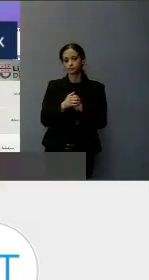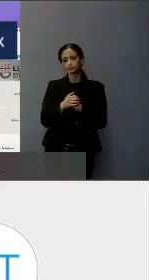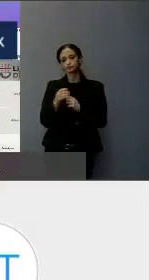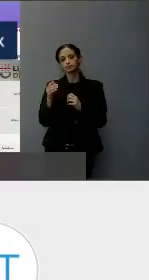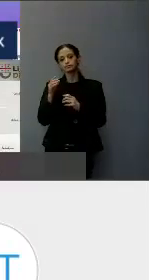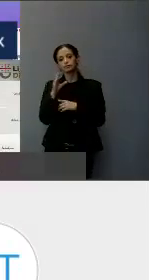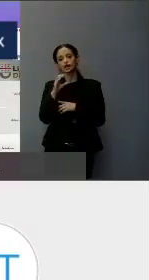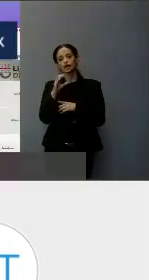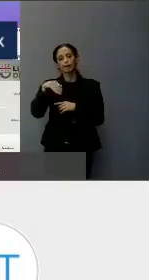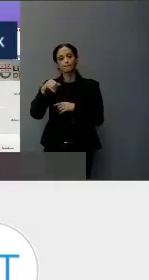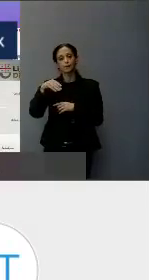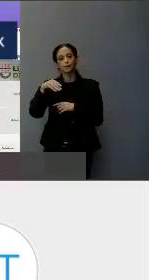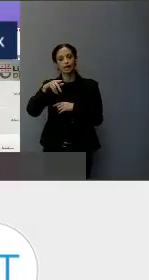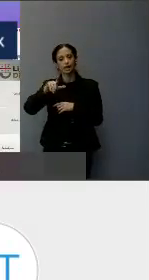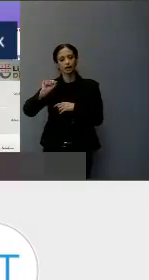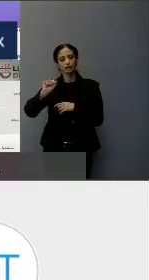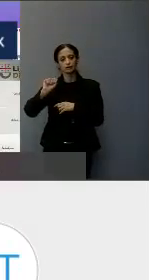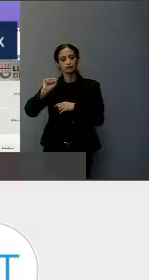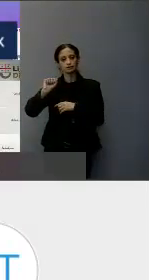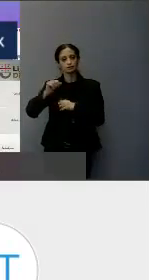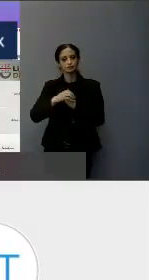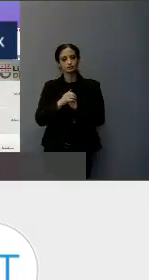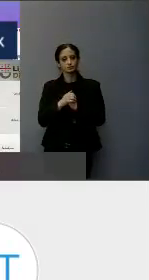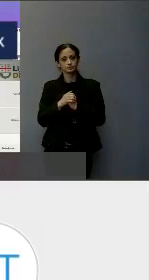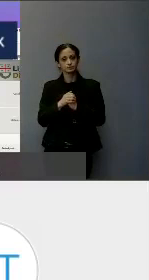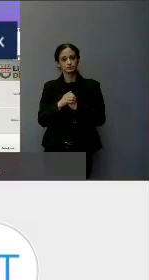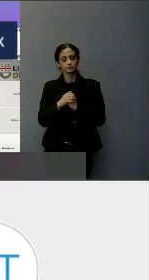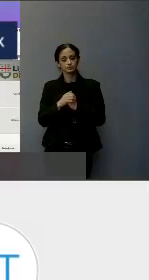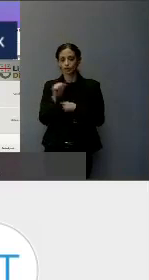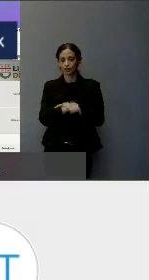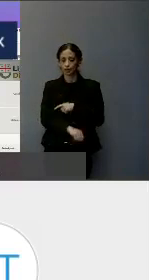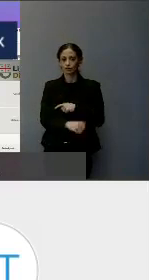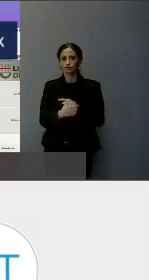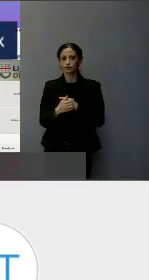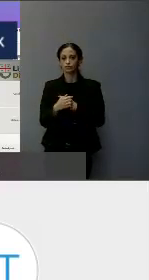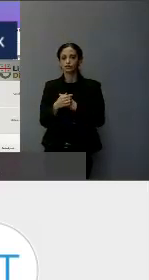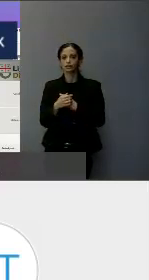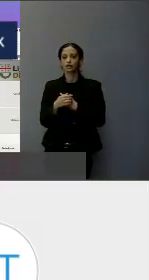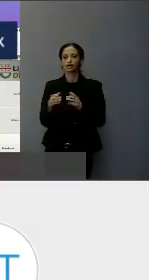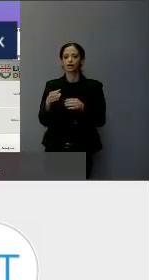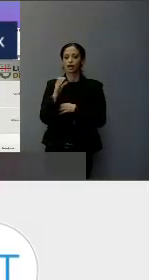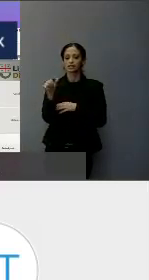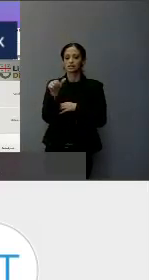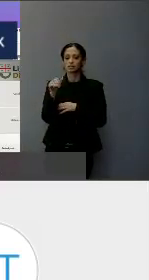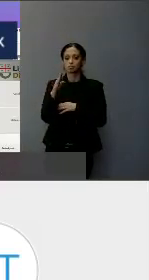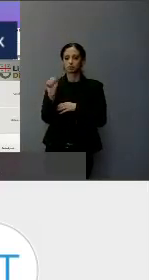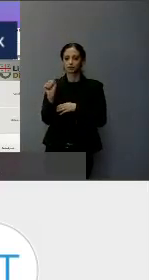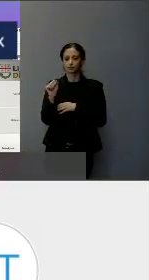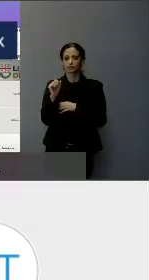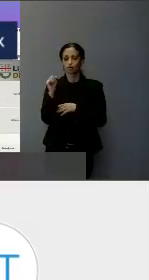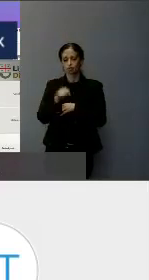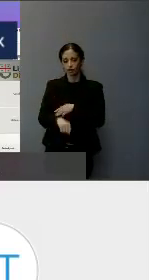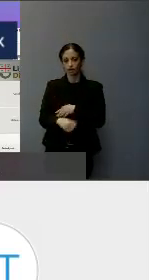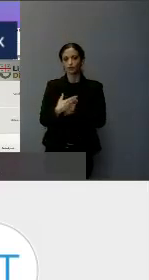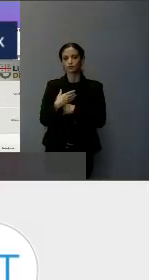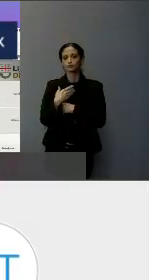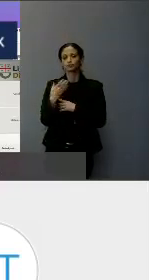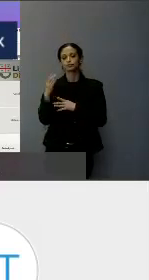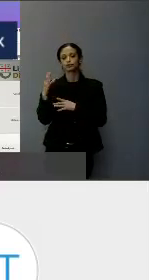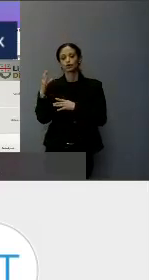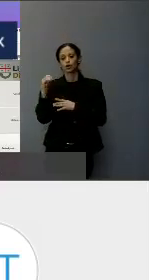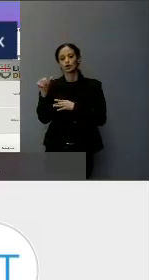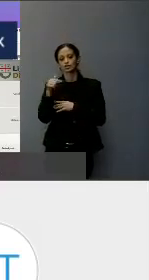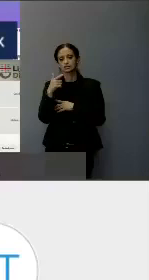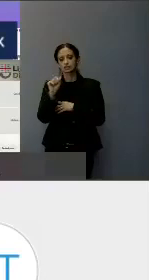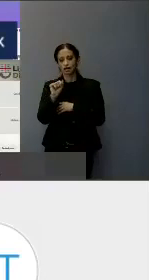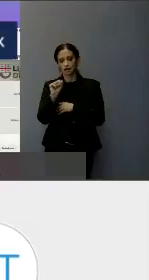consigliere campanella arriva consigliere cassiba contrario consigliere